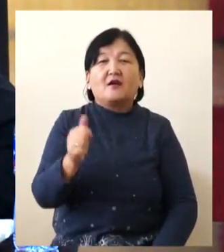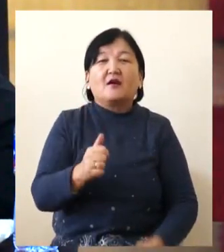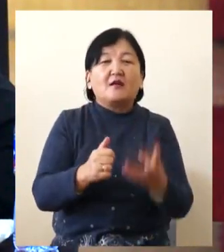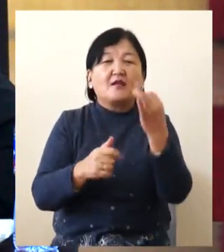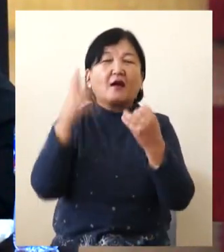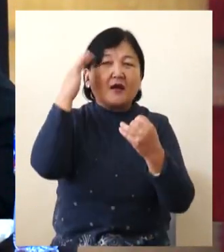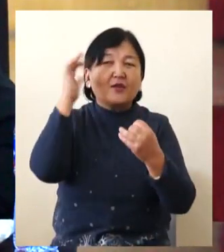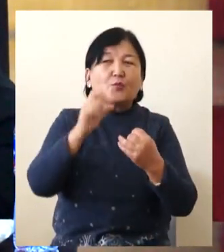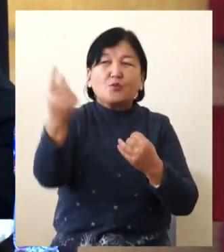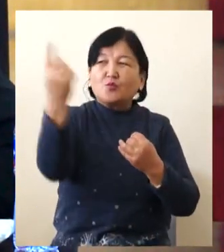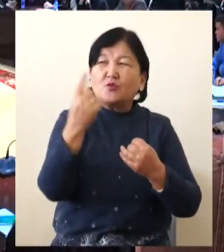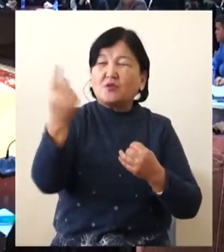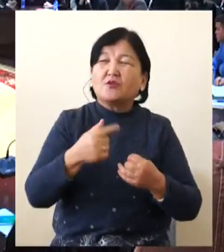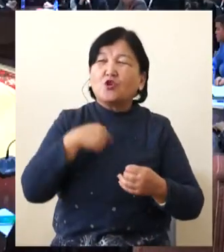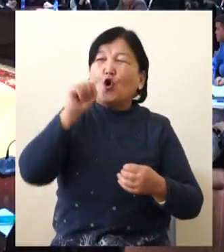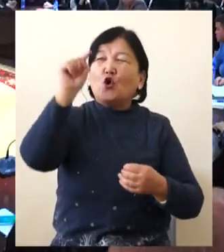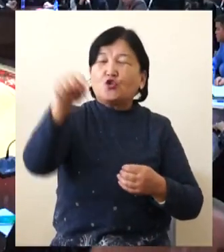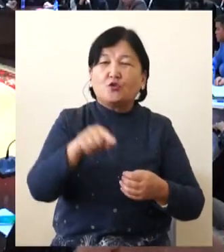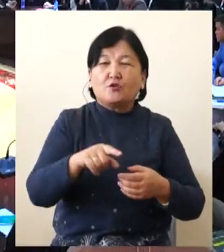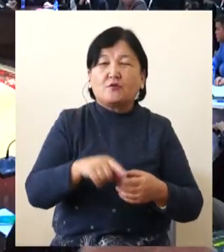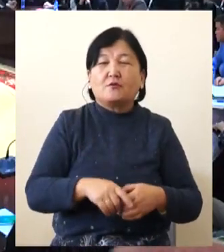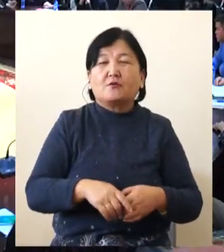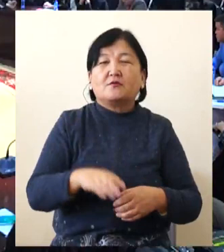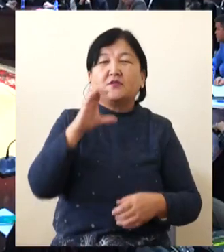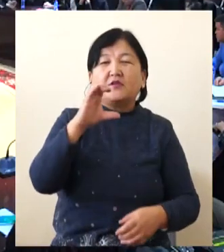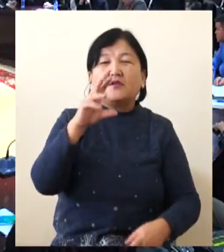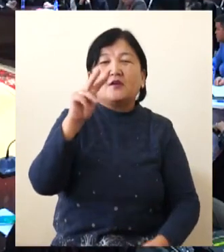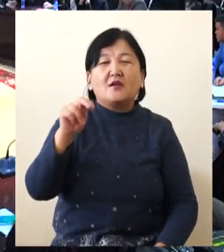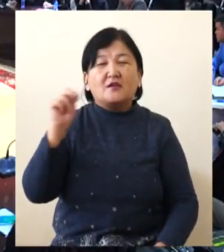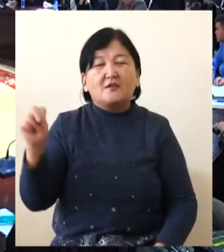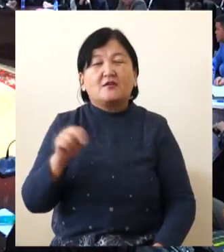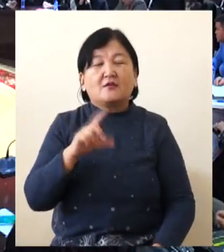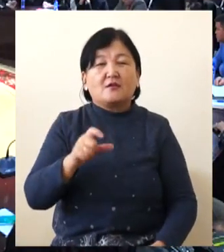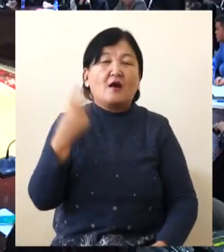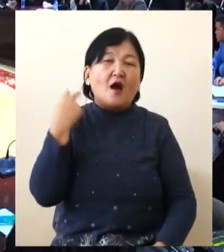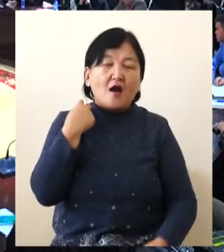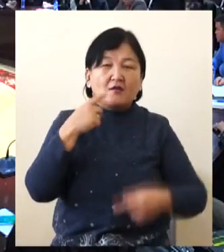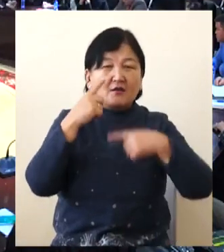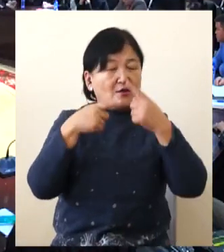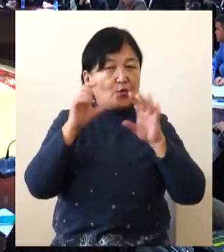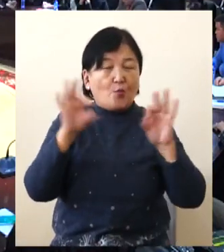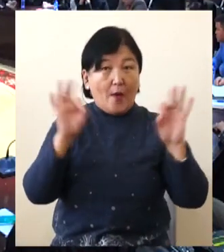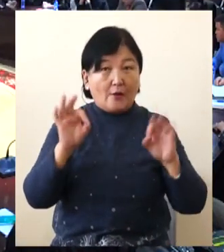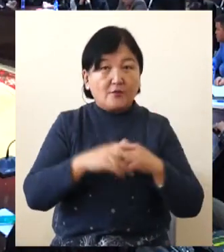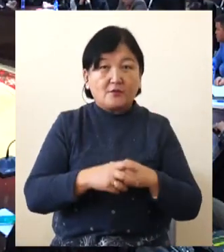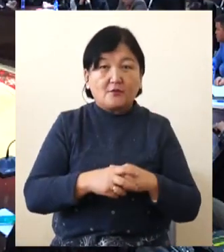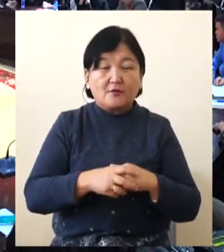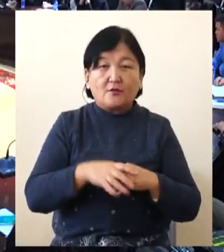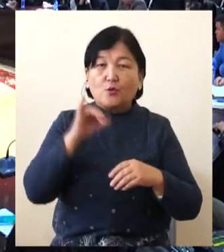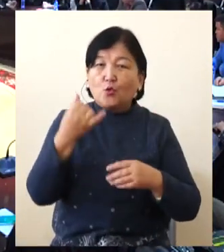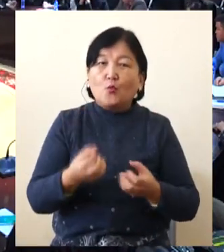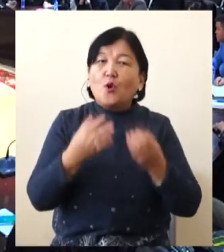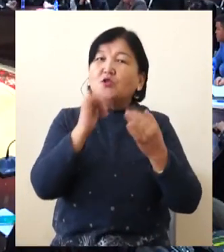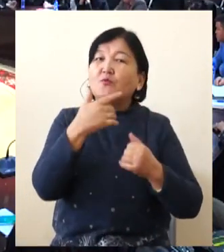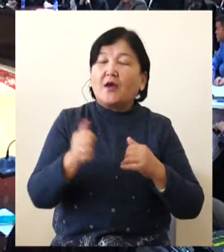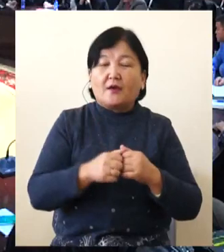тэндин хэдэн хүмүүс ирж гадаадынх ирж юм яриад энэ чинь очиод гсэн. CNN-ийнх зогсоо. Тэгээд англи хэл ярих болдохгүй шээ. Тэгээд эдгээрт би юу болж байгааг